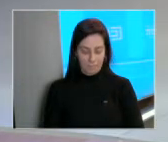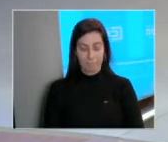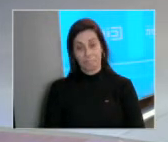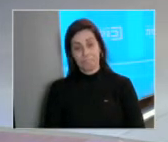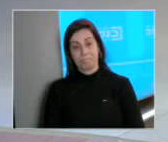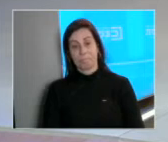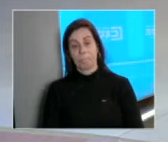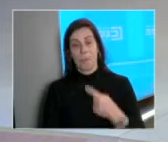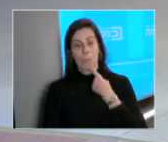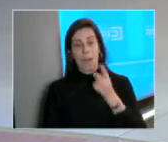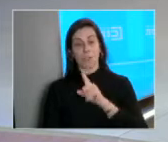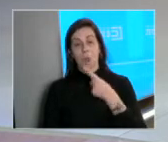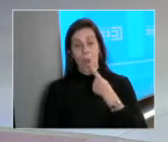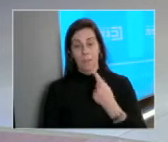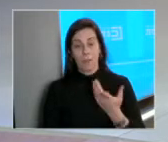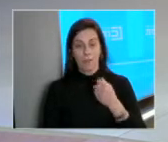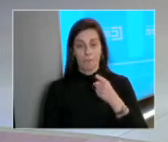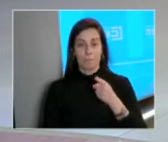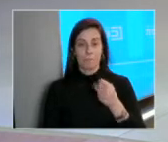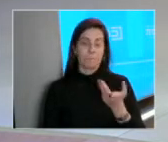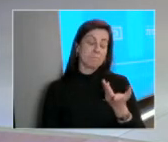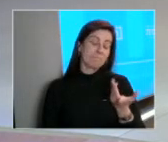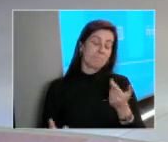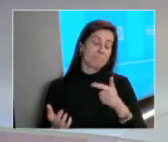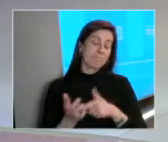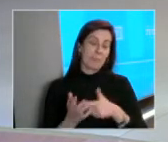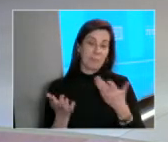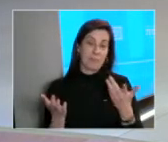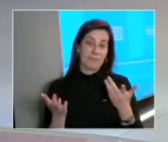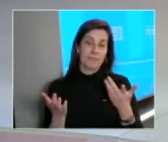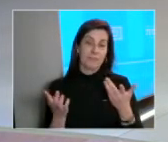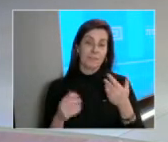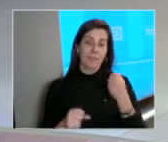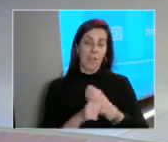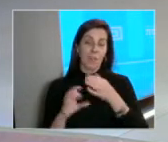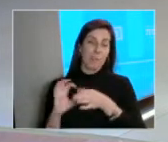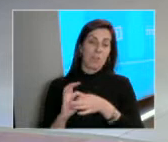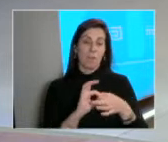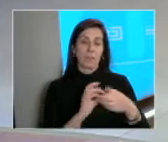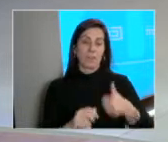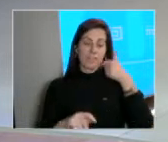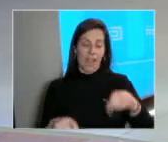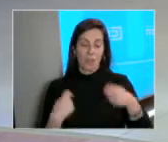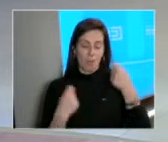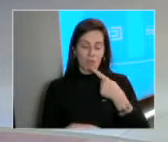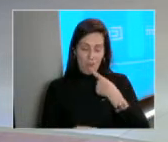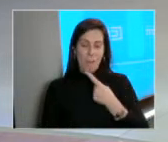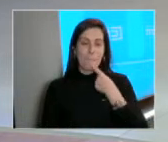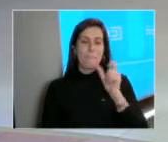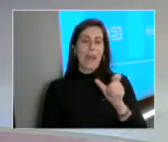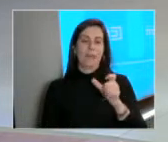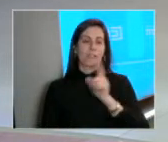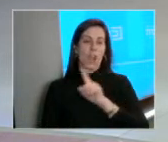טוב, מילה זו לא מילה, הם ככה הולכים לחגוג על המשפט הזה של שר רפי